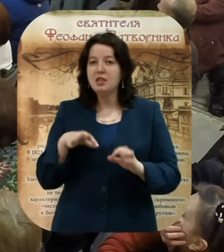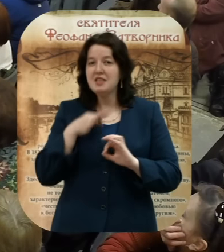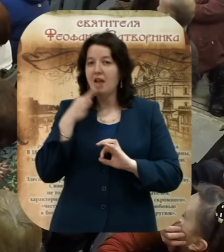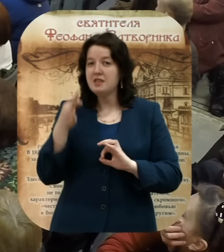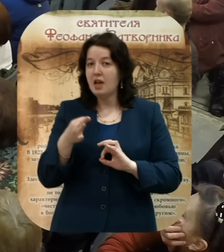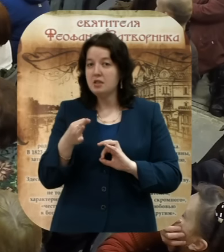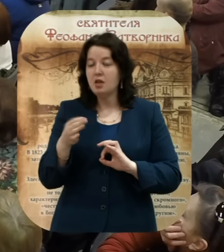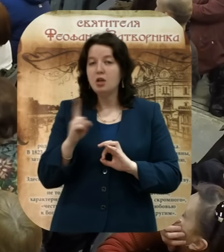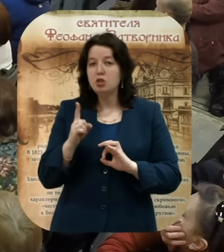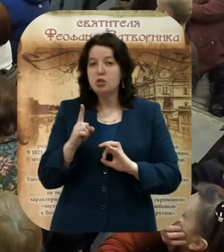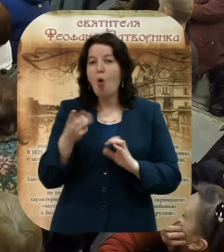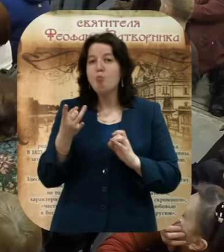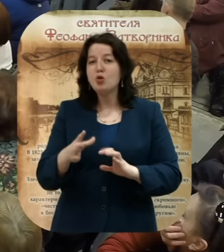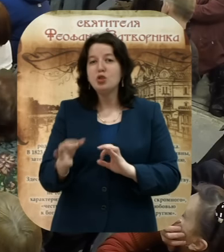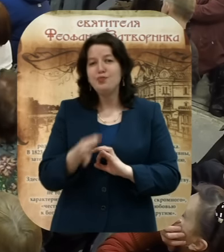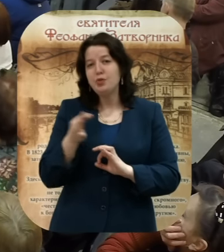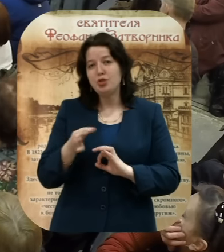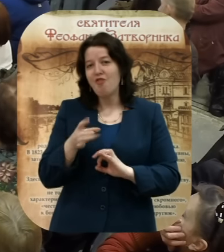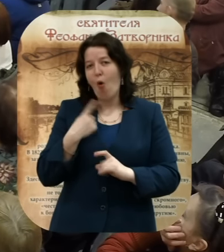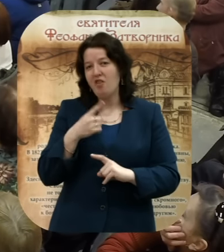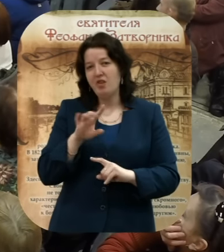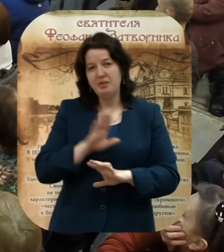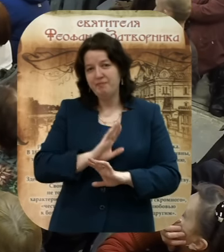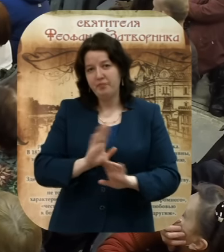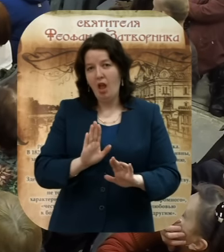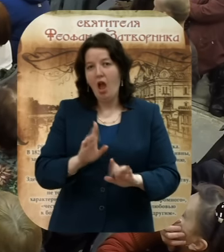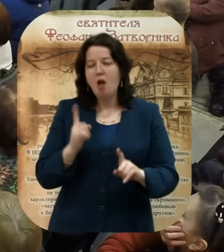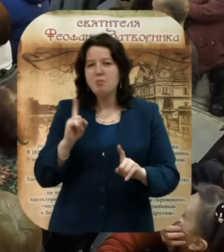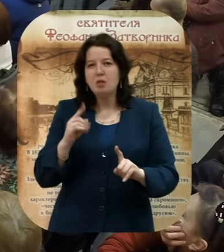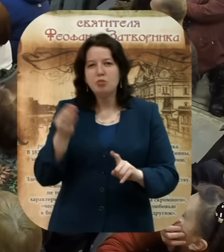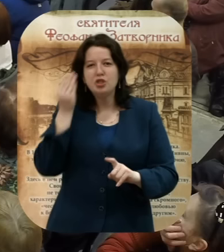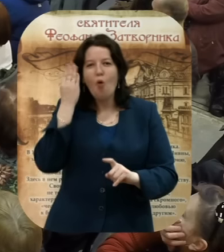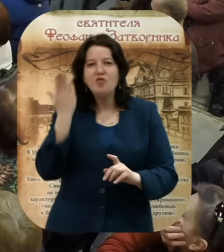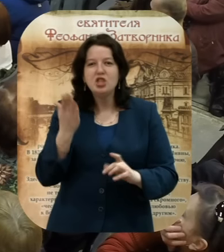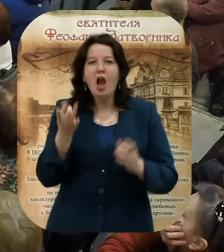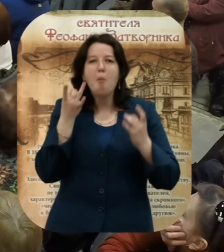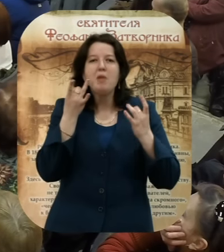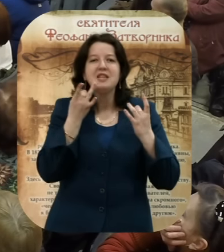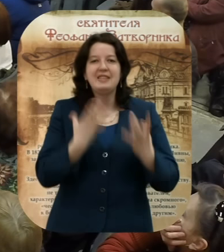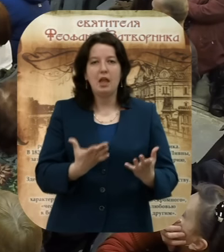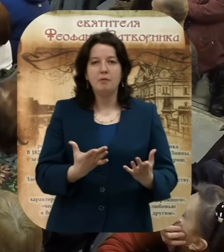говорить, потому что о вещах простых